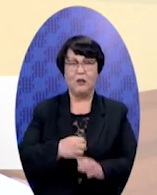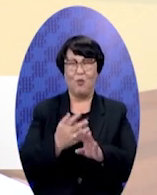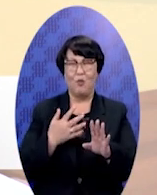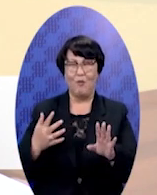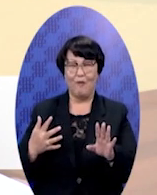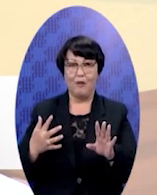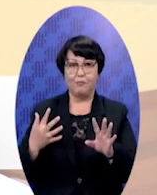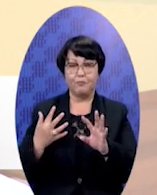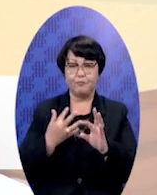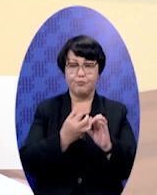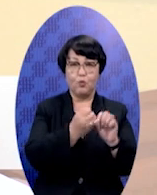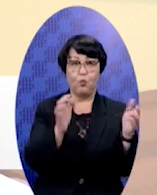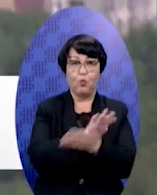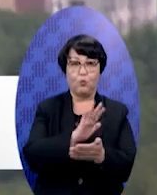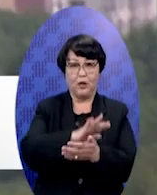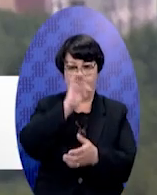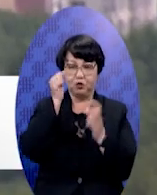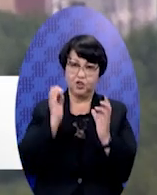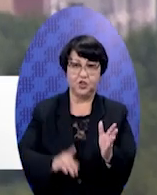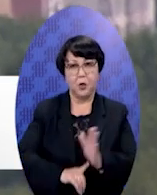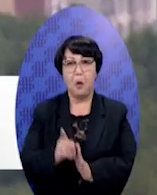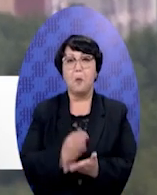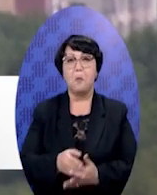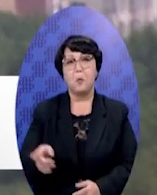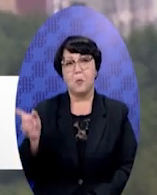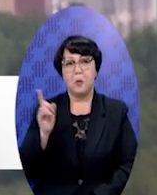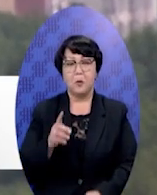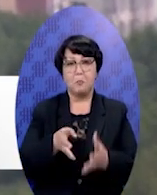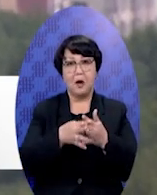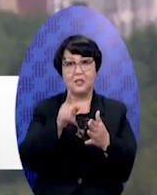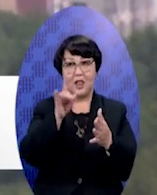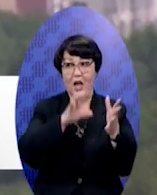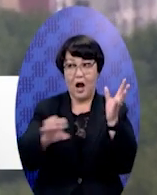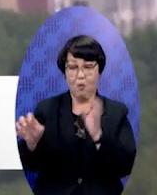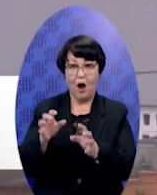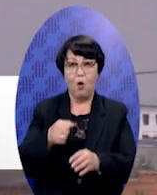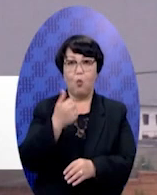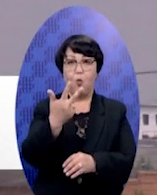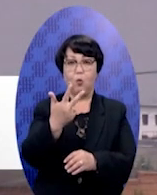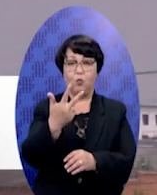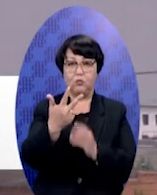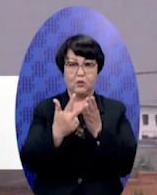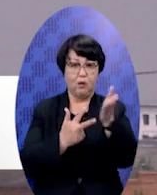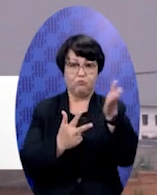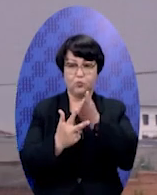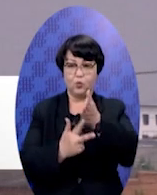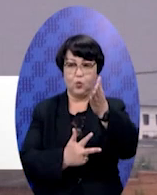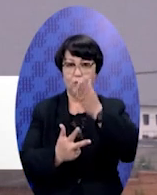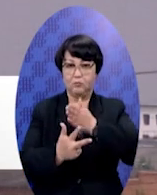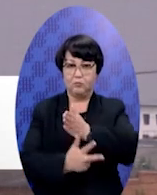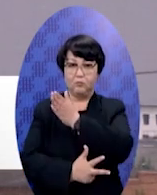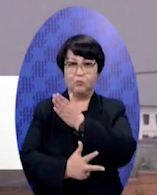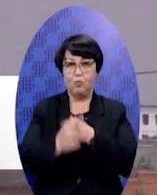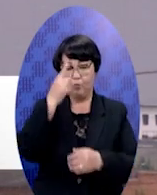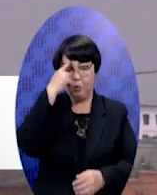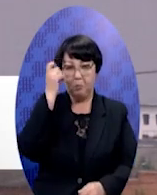хугацаанд одоо бол шийдвэрлж байгаа гэсэн үг. Ипотекийн зээлийг одоогоор 3 их үсвэрээр олгож байна. Монгол банкн дээр төвлөрч байгаа зээлийн иргэн